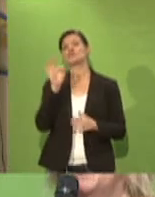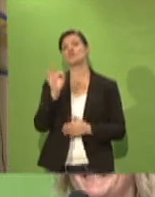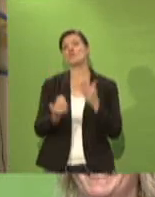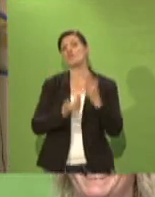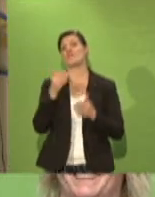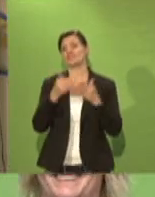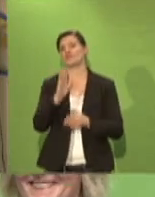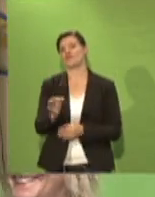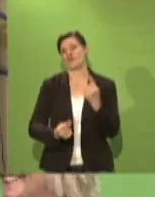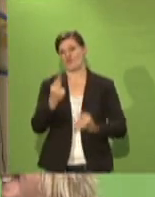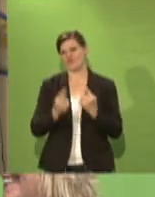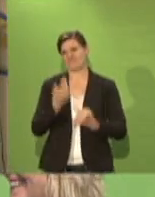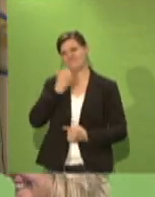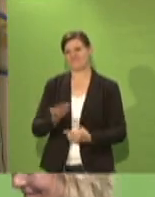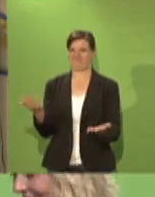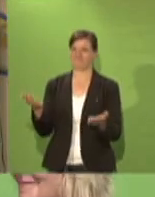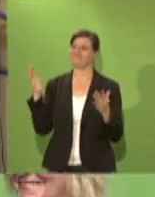Grünen. Genau.